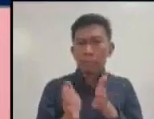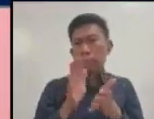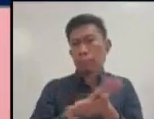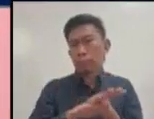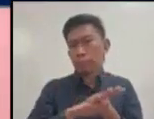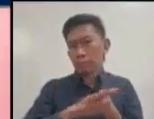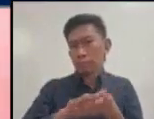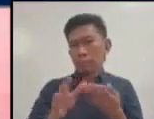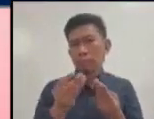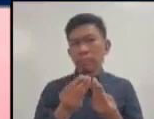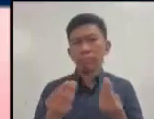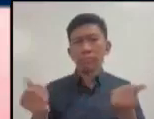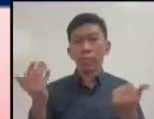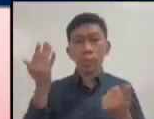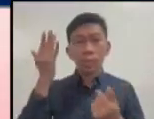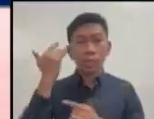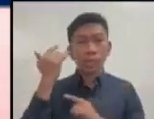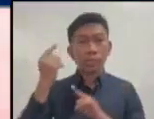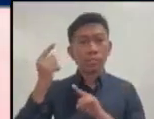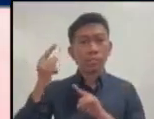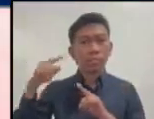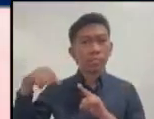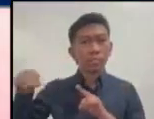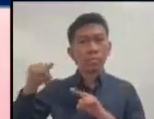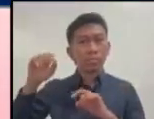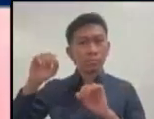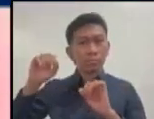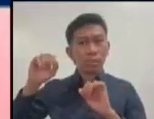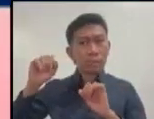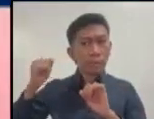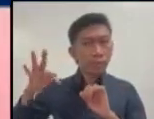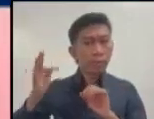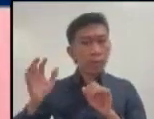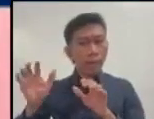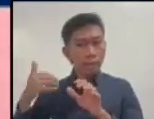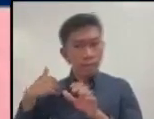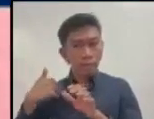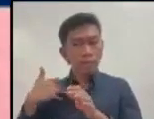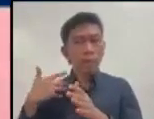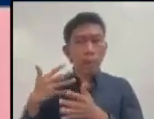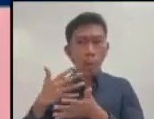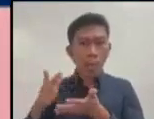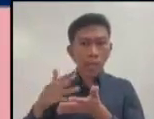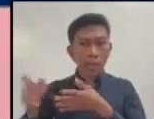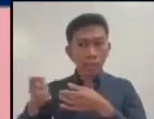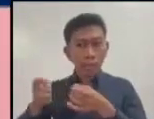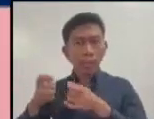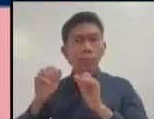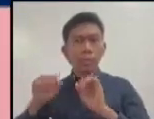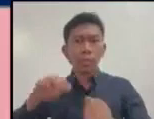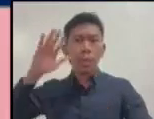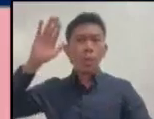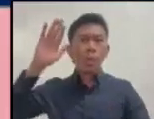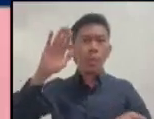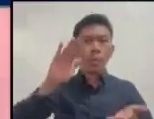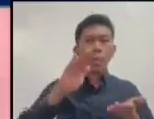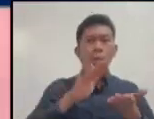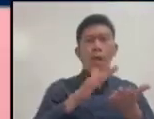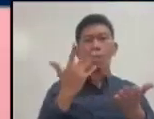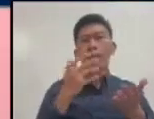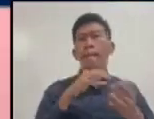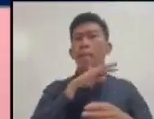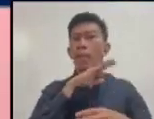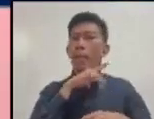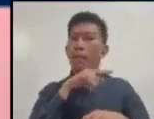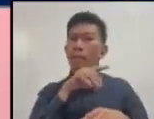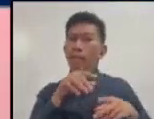at kakabit ito doon sa pag-solve natin sa problema natin dito sa basura, lalong-lalo na yung mga plastic pollution. Ikalawa